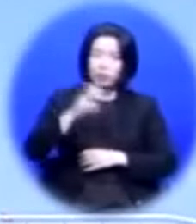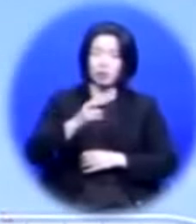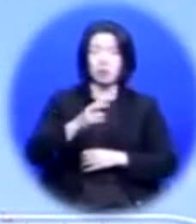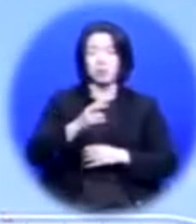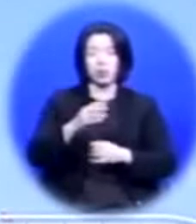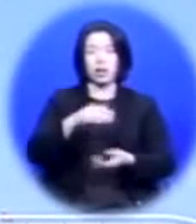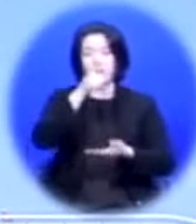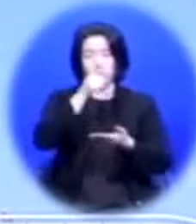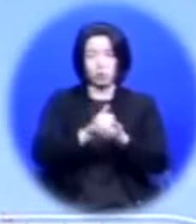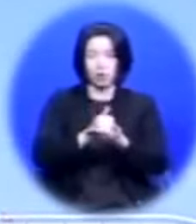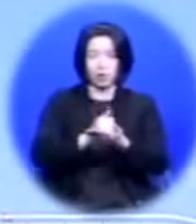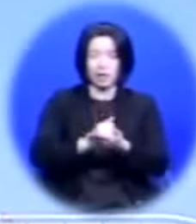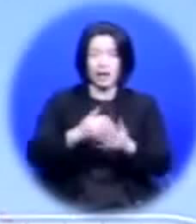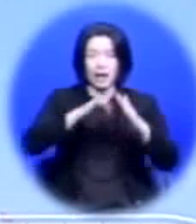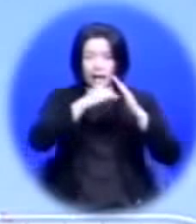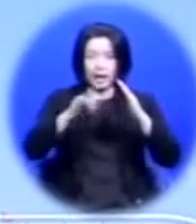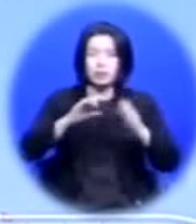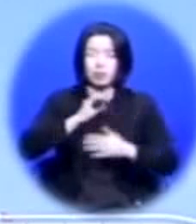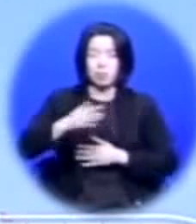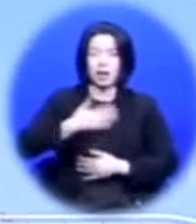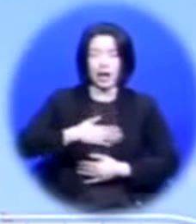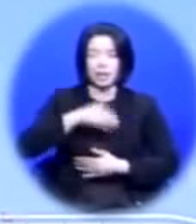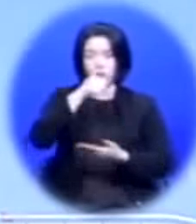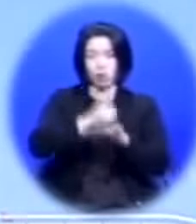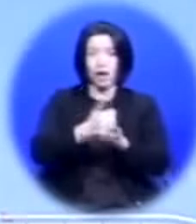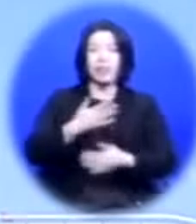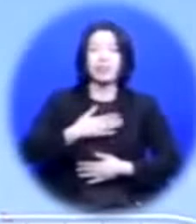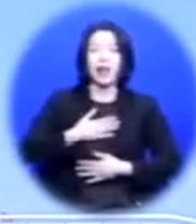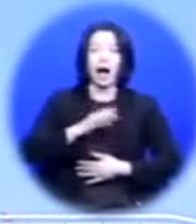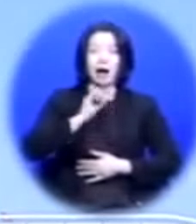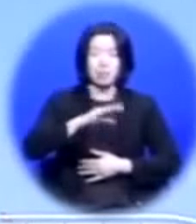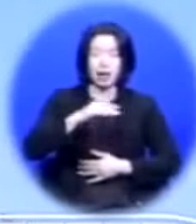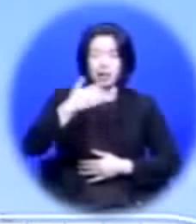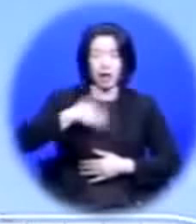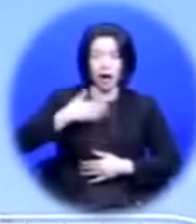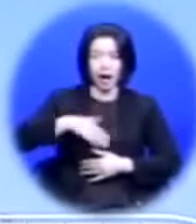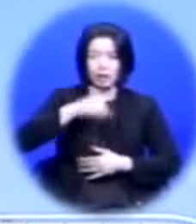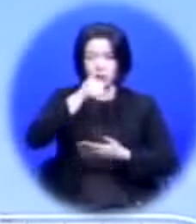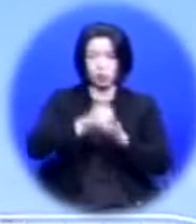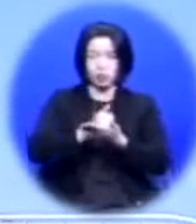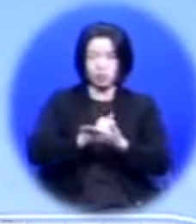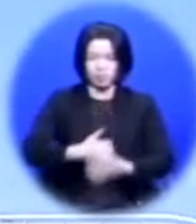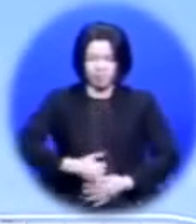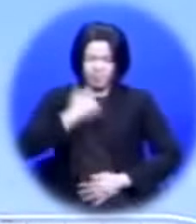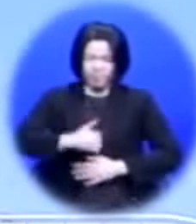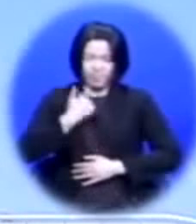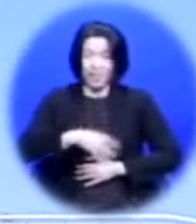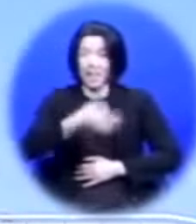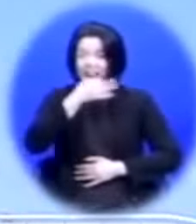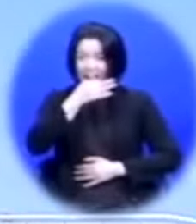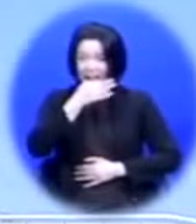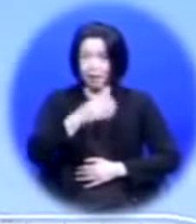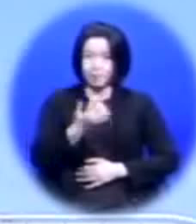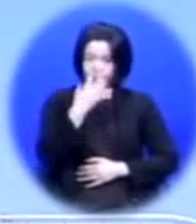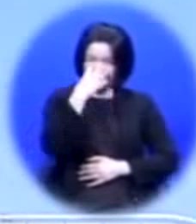가족들만 알고 있는 나만 알고 있는 죄 혈기 욕심 교만